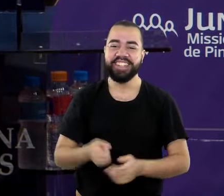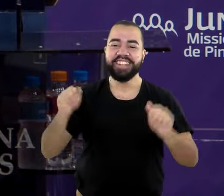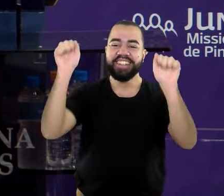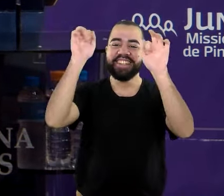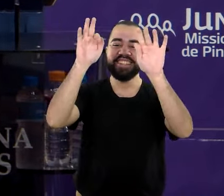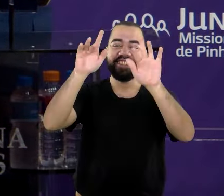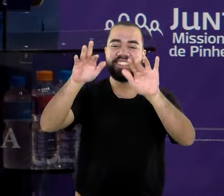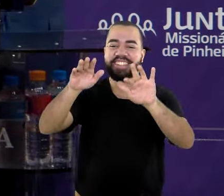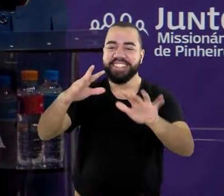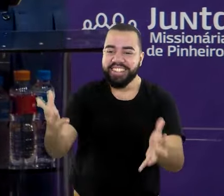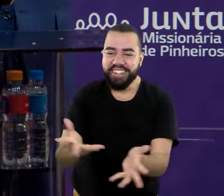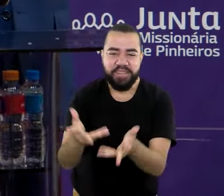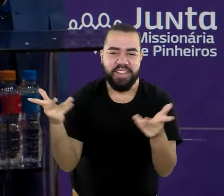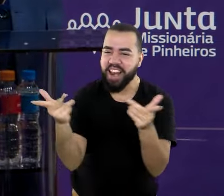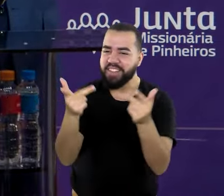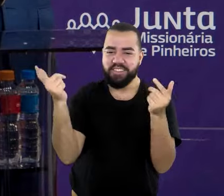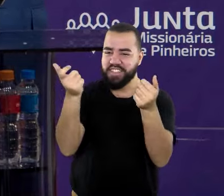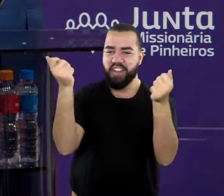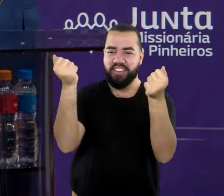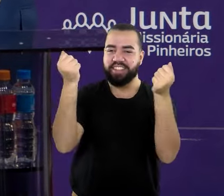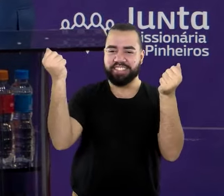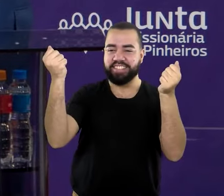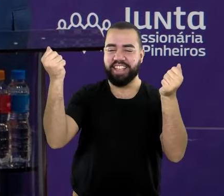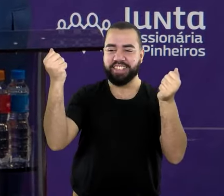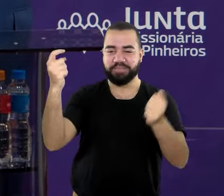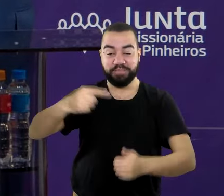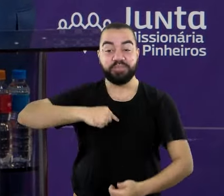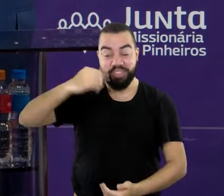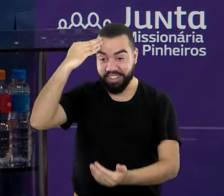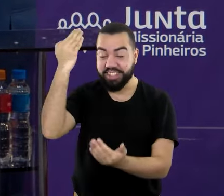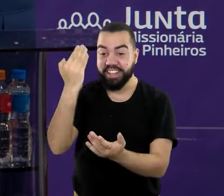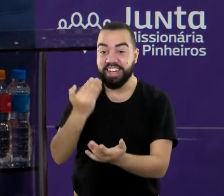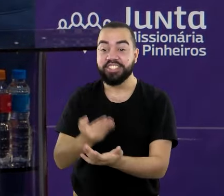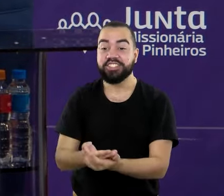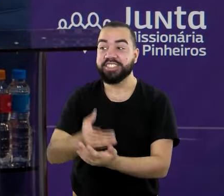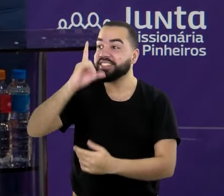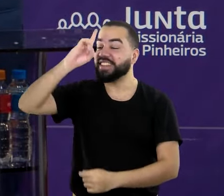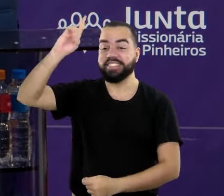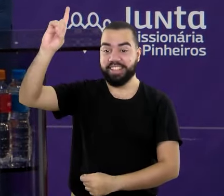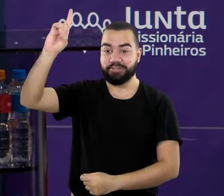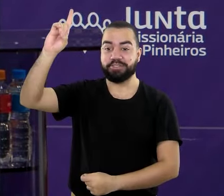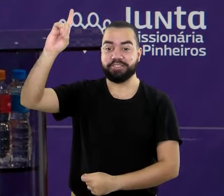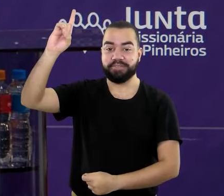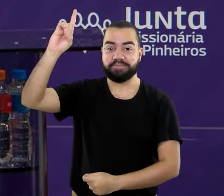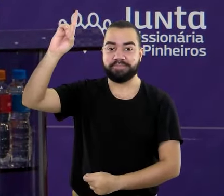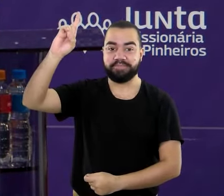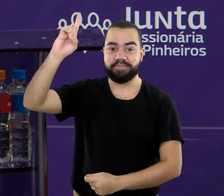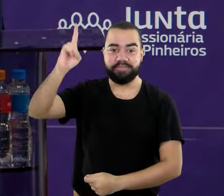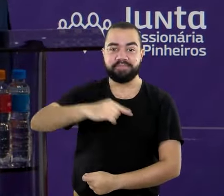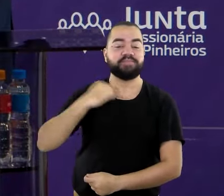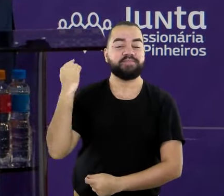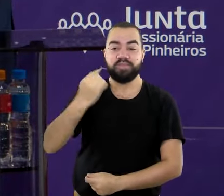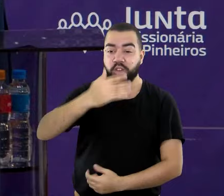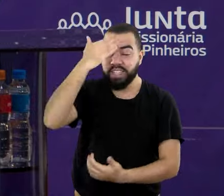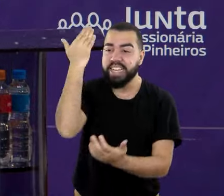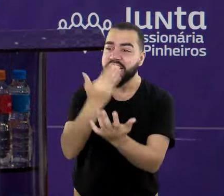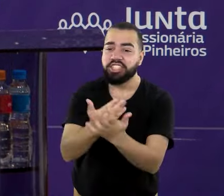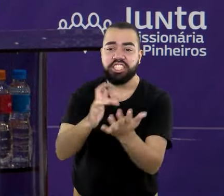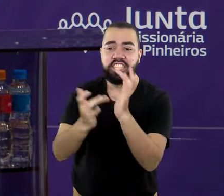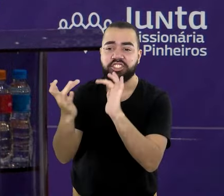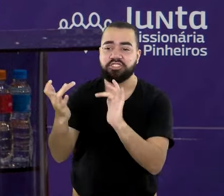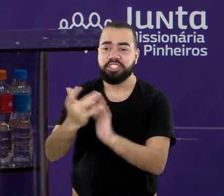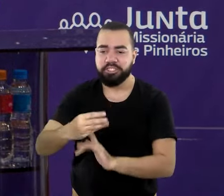바로 예수님을 믿는 사람입니다. Nós cremos em Deus. 부활의 예수님을 믿습니다. Nós cremos no Jesus